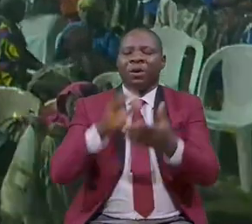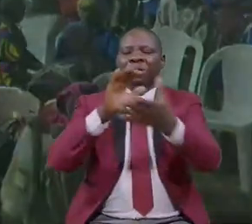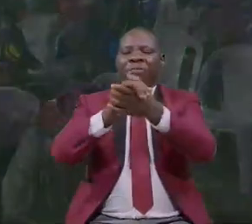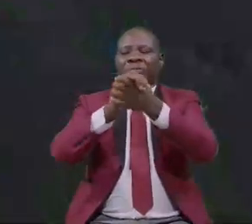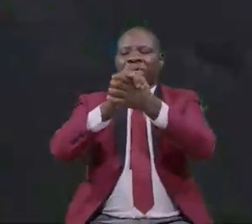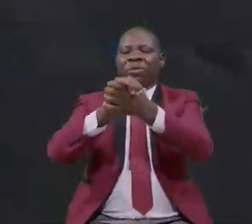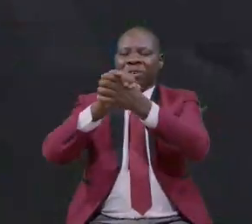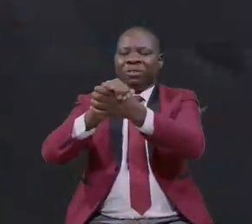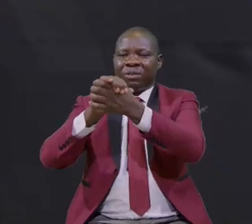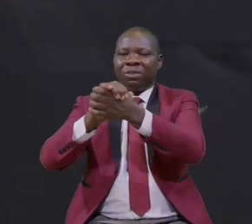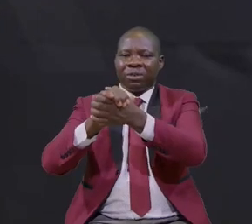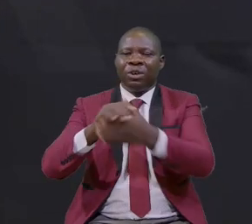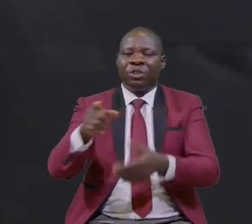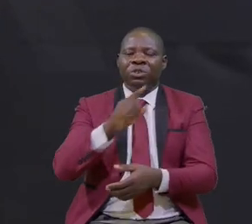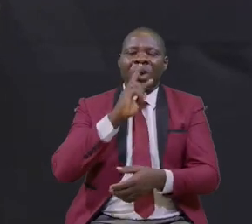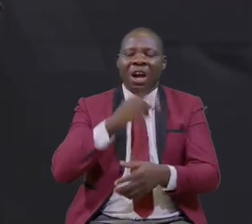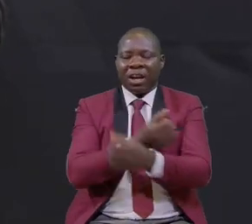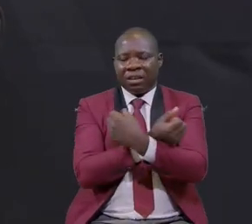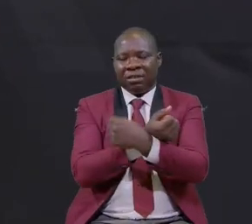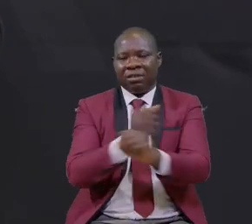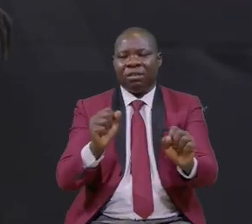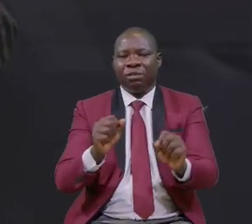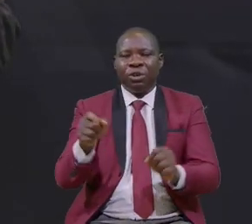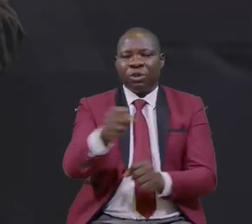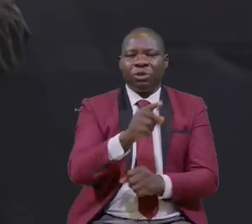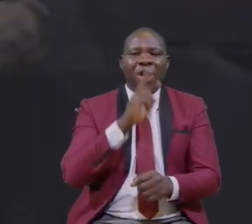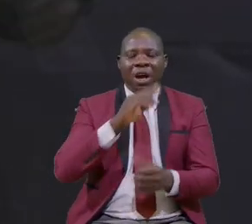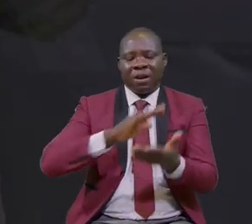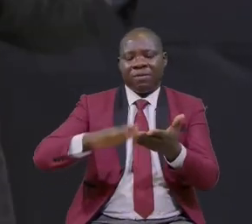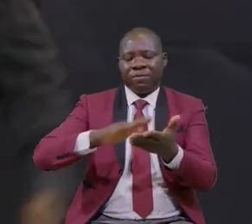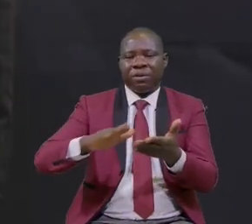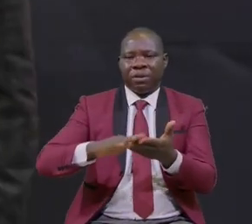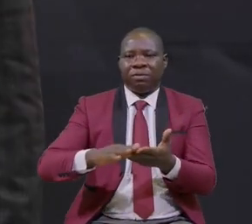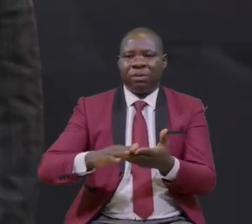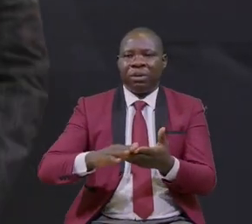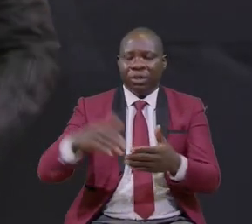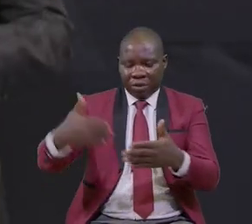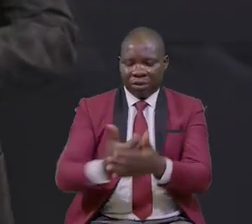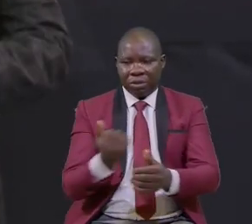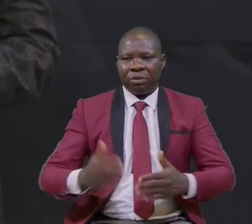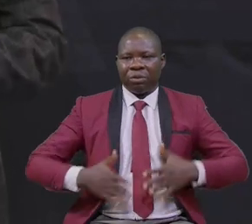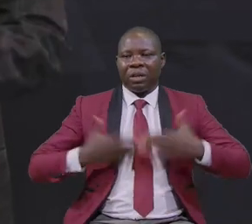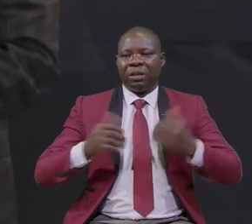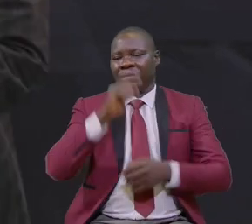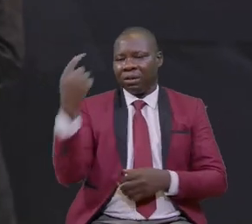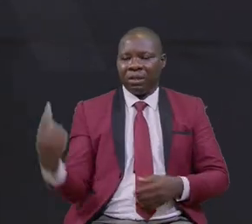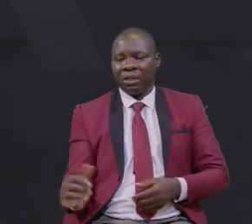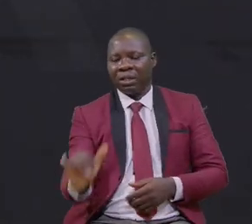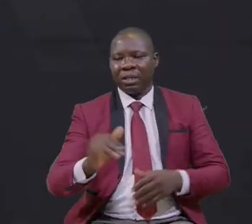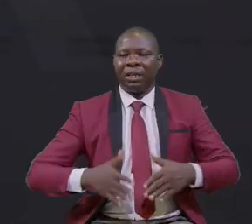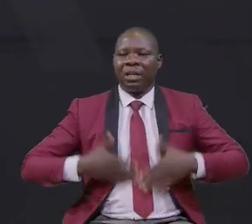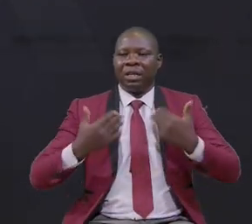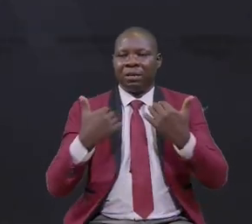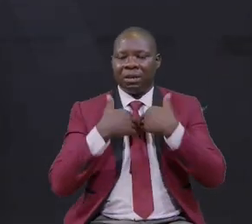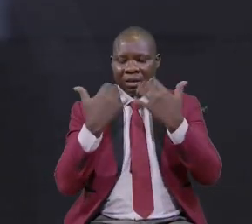Félicitations. Vous êtes sauvés. Vous êtes pardonnés. Une nouvelle vie, la vie éternelle,